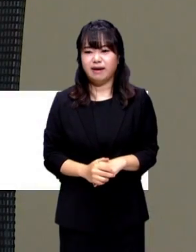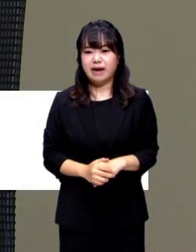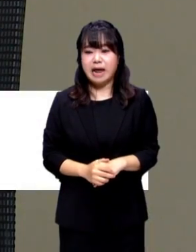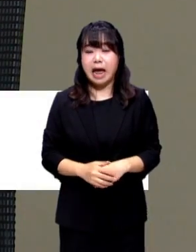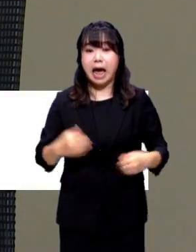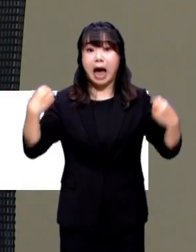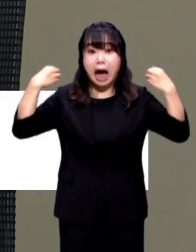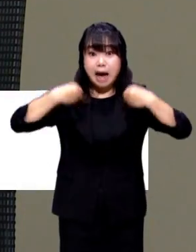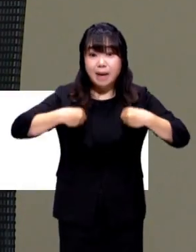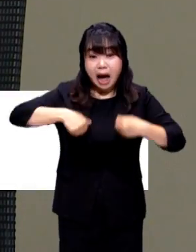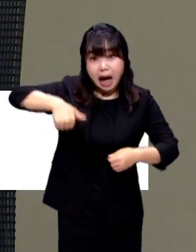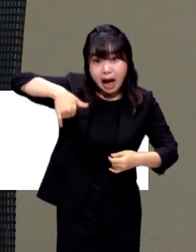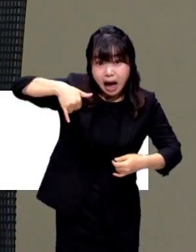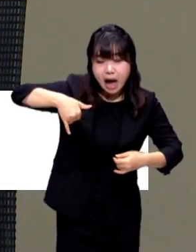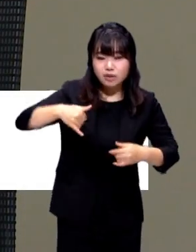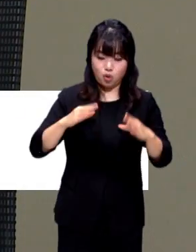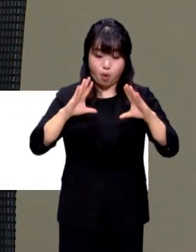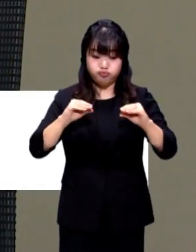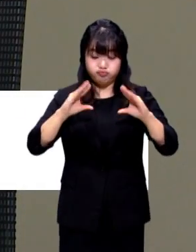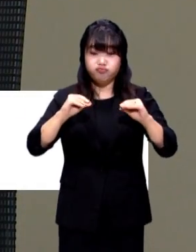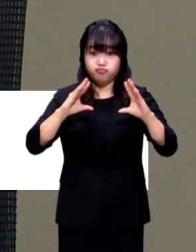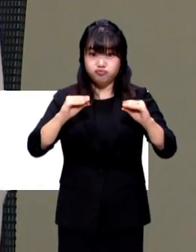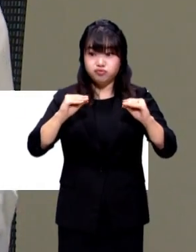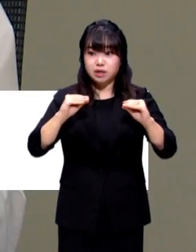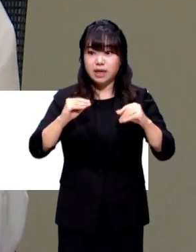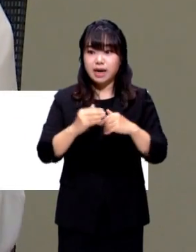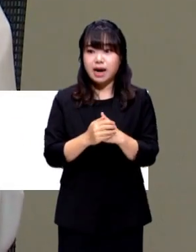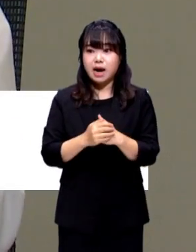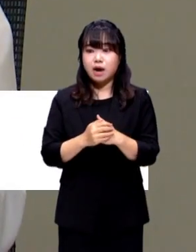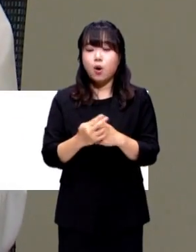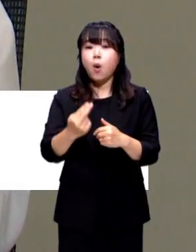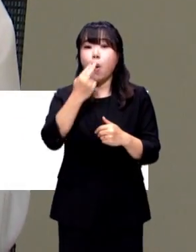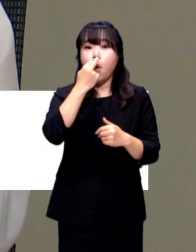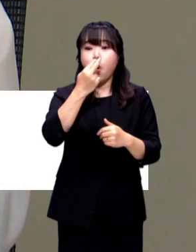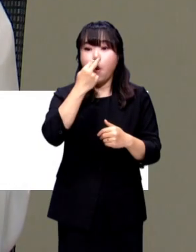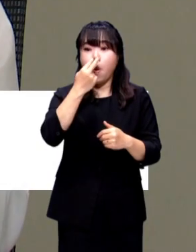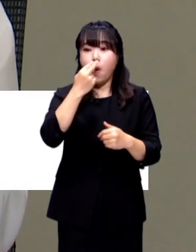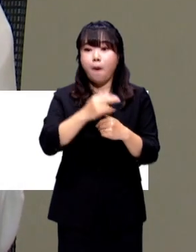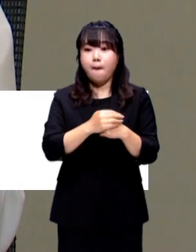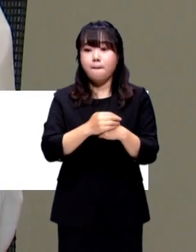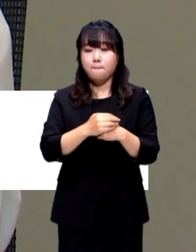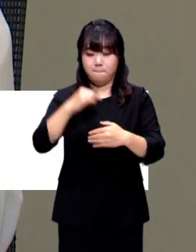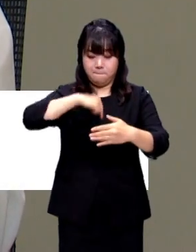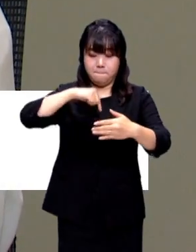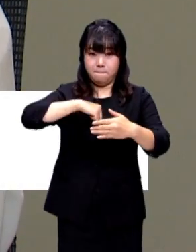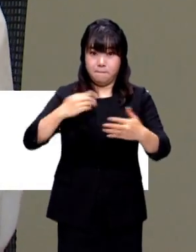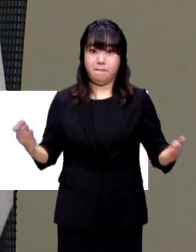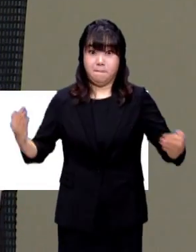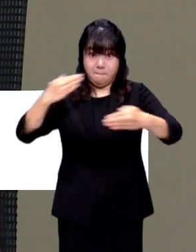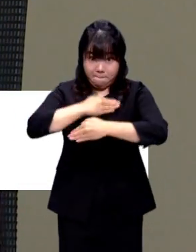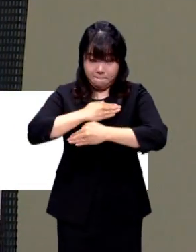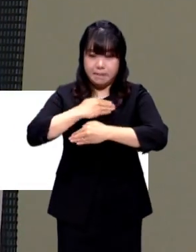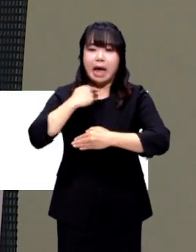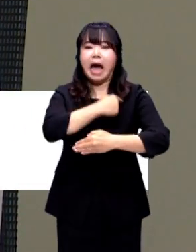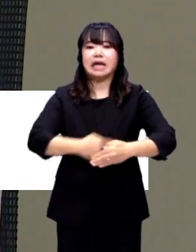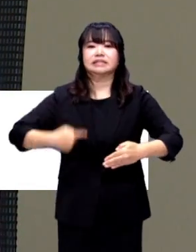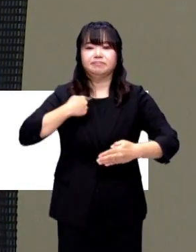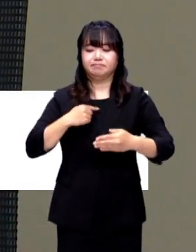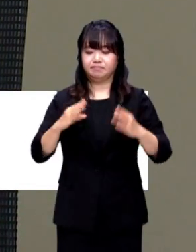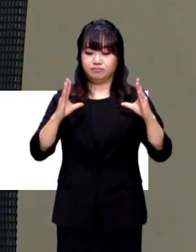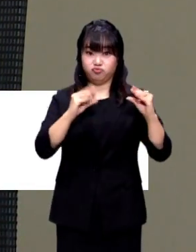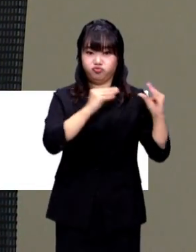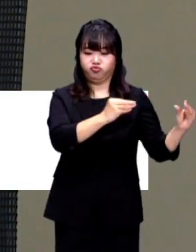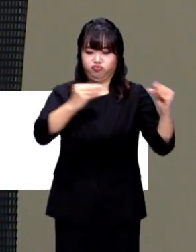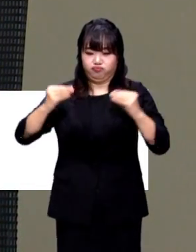가방이나 어떤 푹신한 도구를 이용해서 이제 호흡이 이렇게 확보될 수 있는 가슴을 먼저